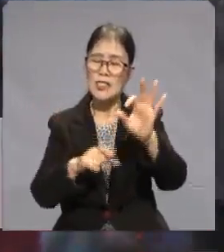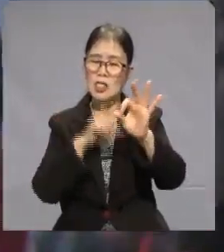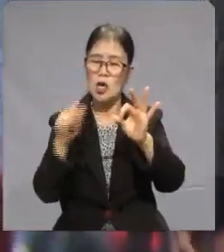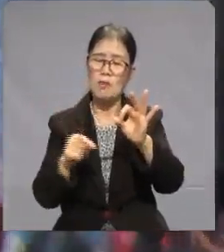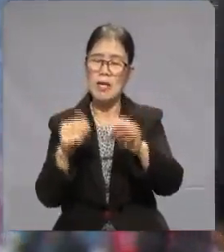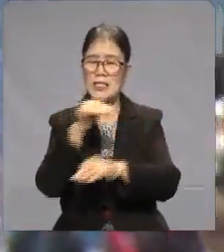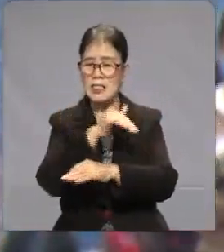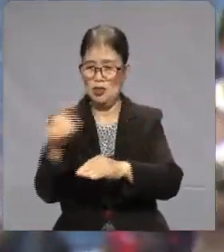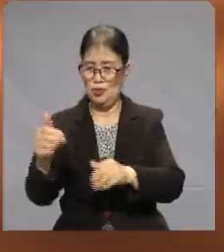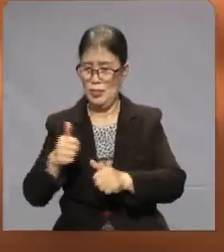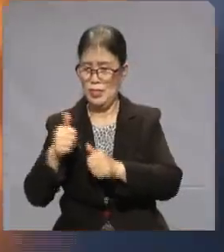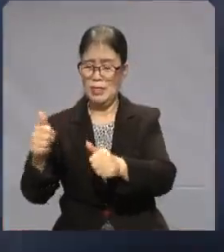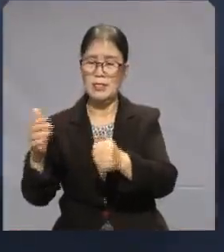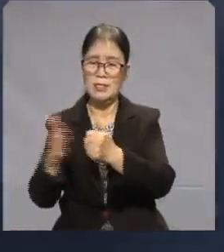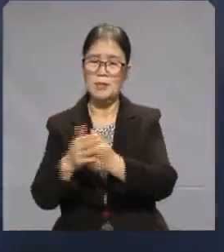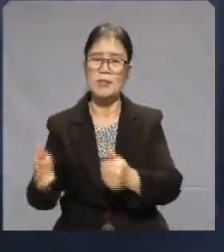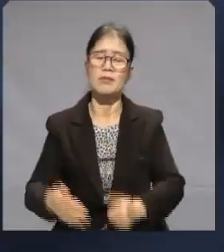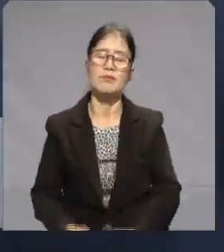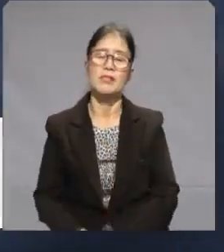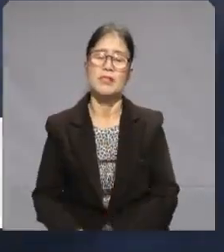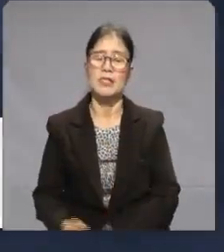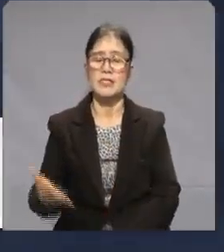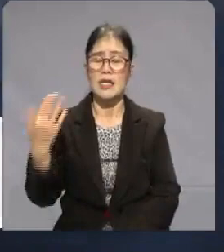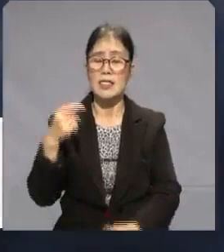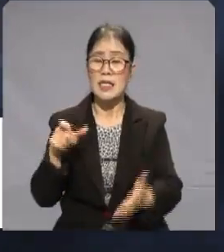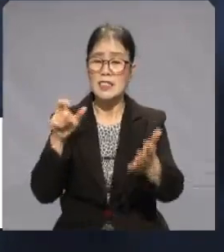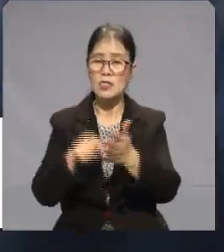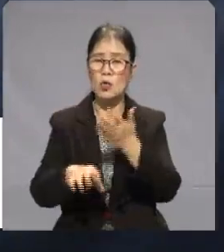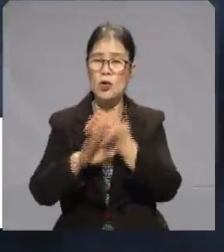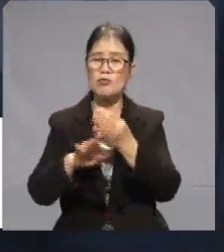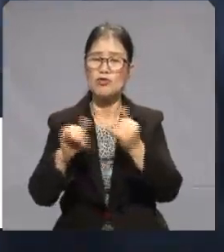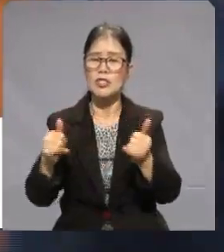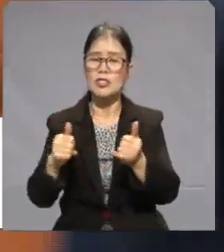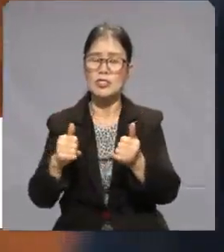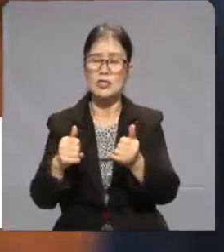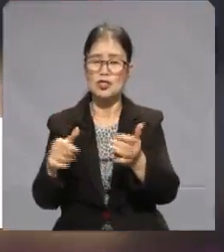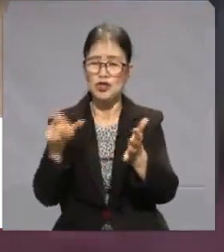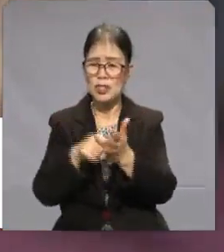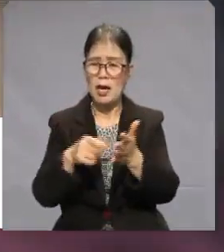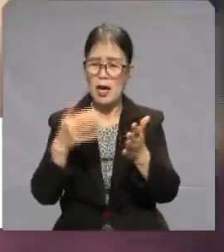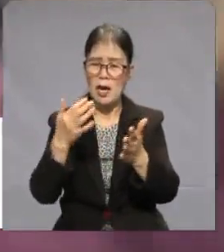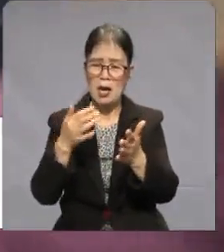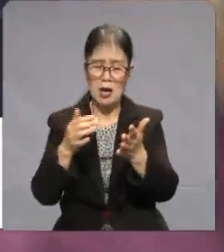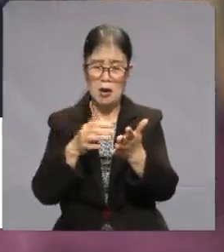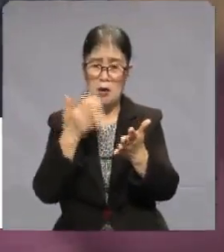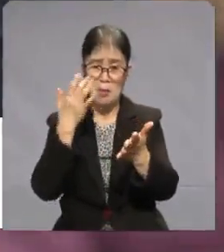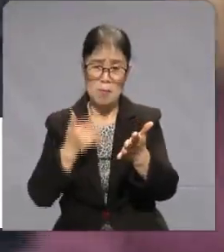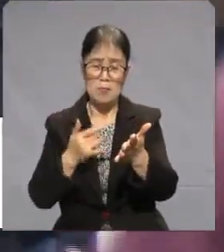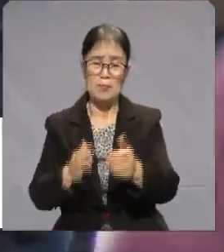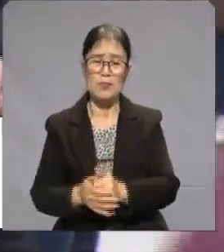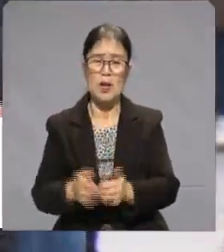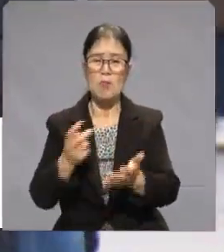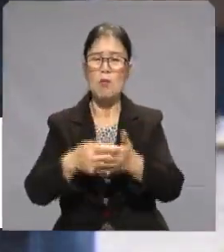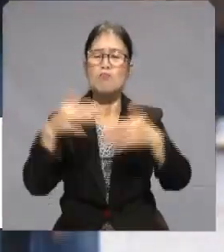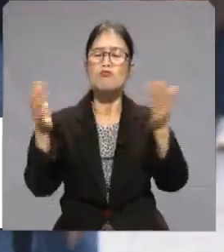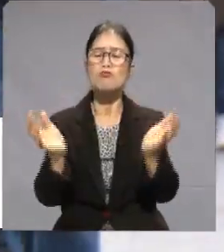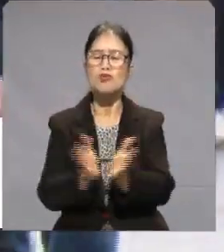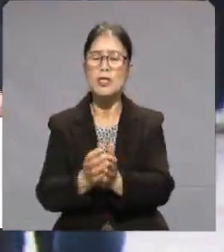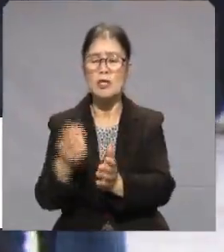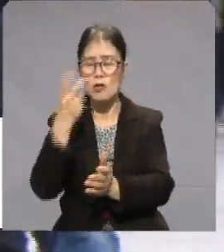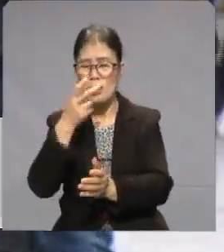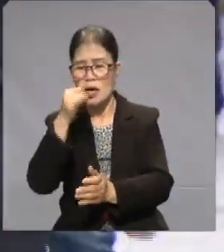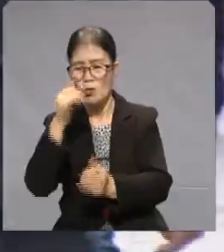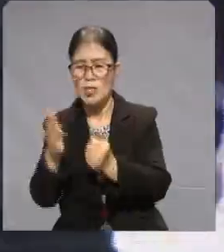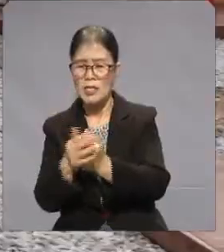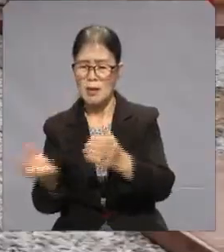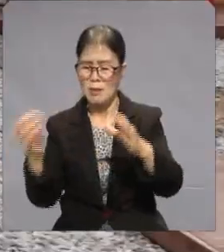기준을 따르고 있기 때문입니다. 지난달 등록한 외국인 숫자가 빠져 있는 겁니다. 법무부에서 외국인 통계를 관리해 반영이